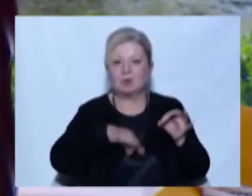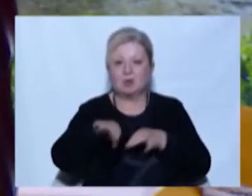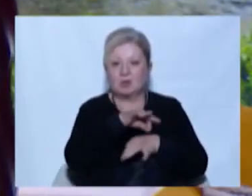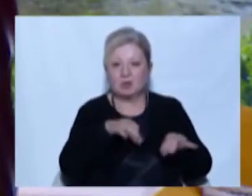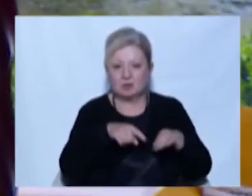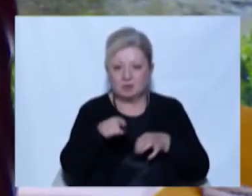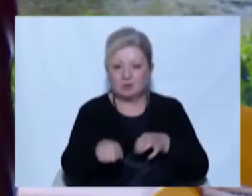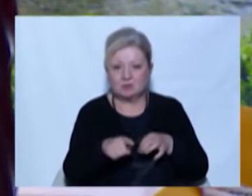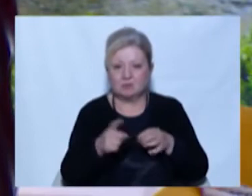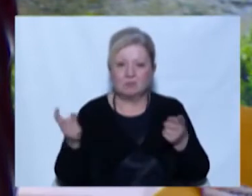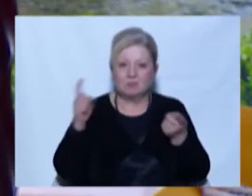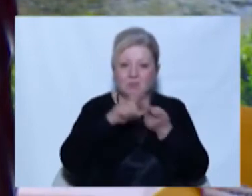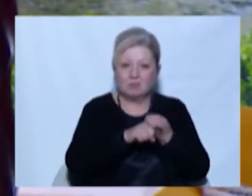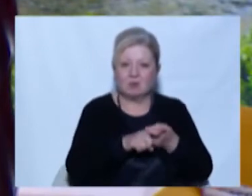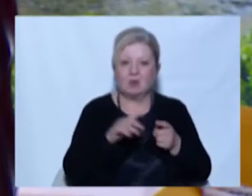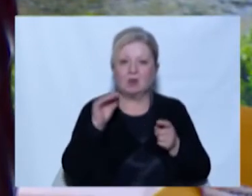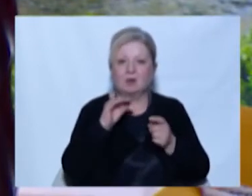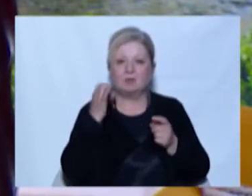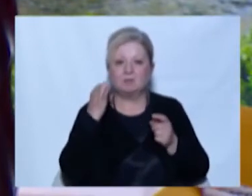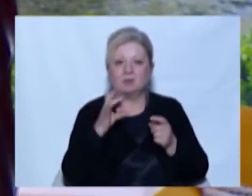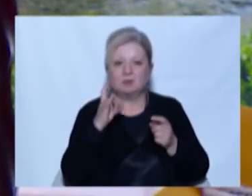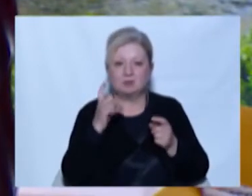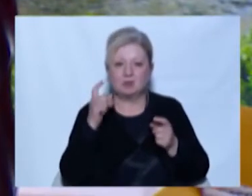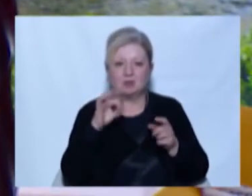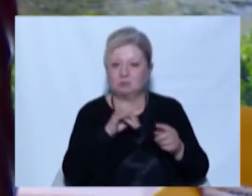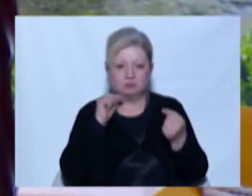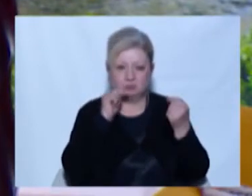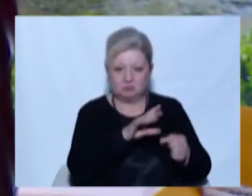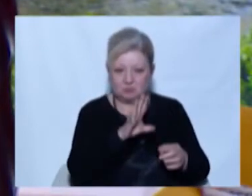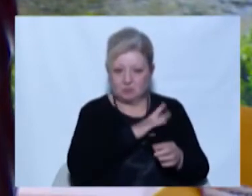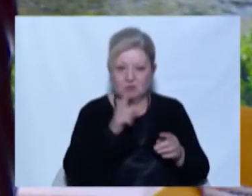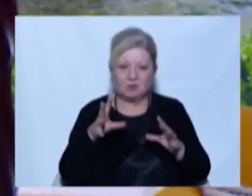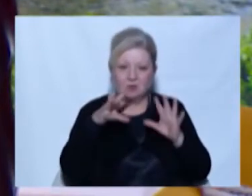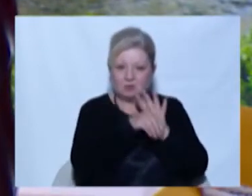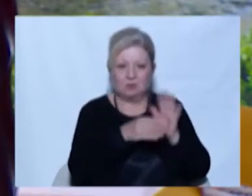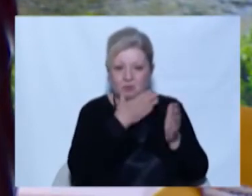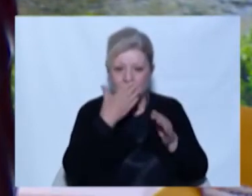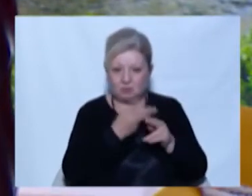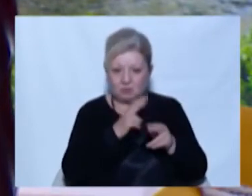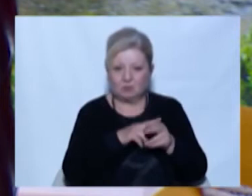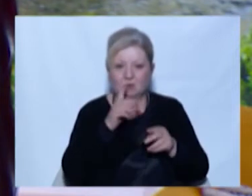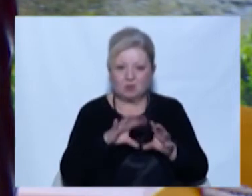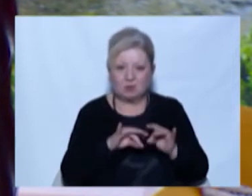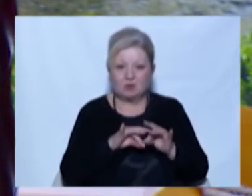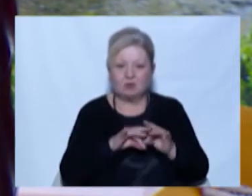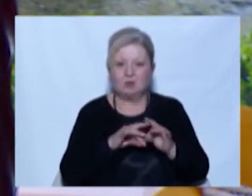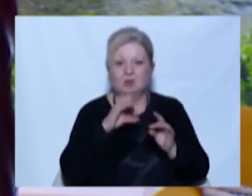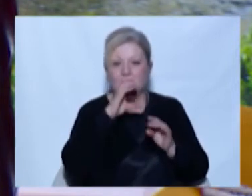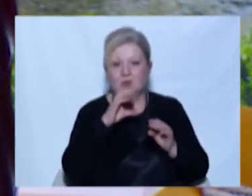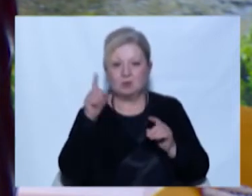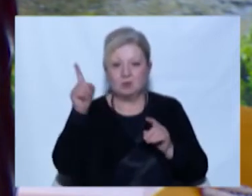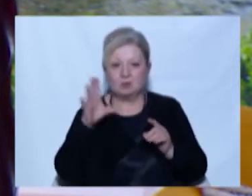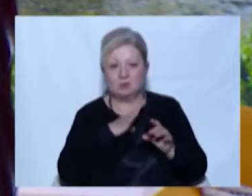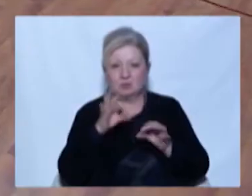გეგმისათვის მიერთებაზე ფინეთმაც უარი განაცხადა, მიუხედავად იმისა, რომ ის არ შედიოდა საბჭოთა ბლოკში, ფინეთს საბჭოთა აგრესიის